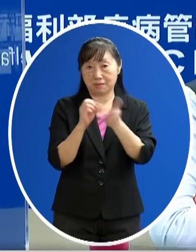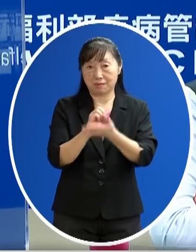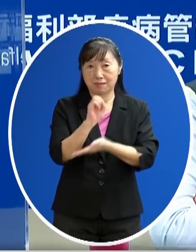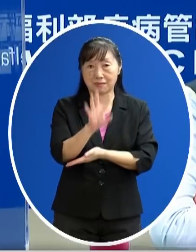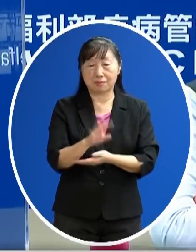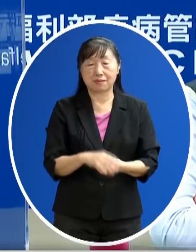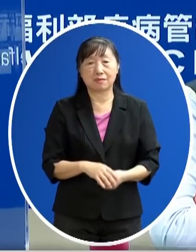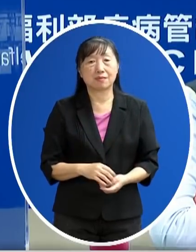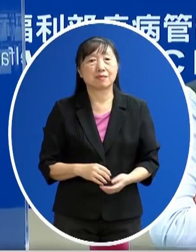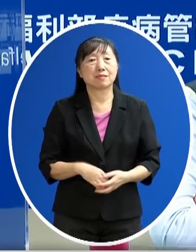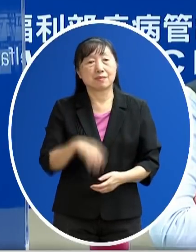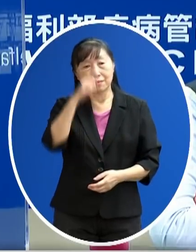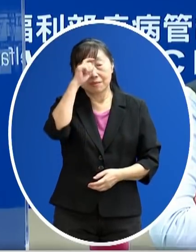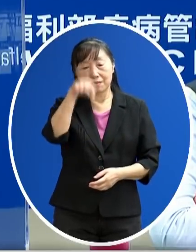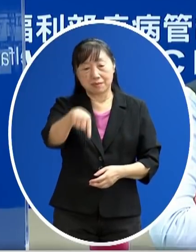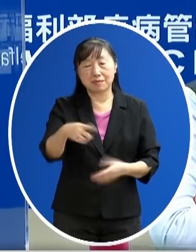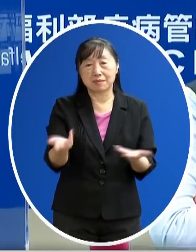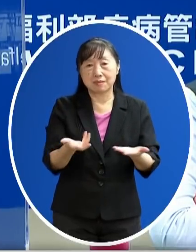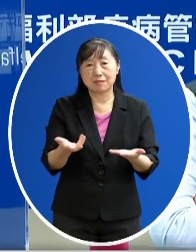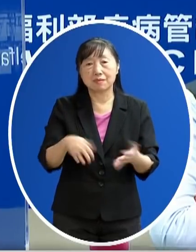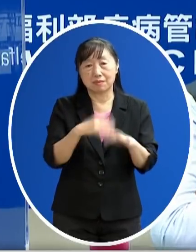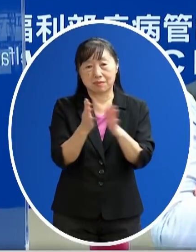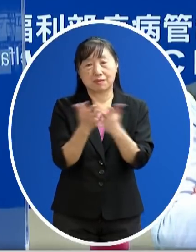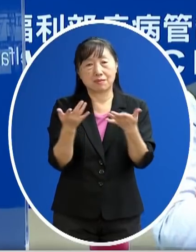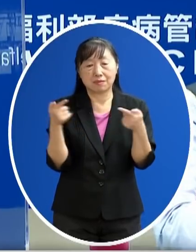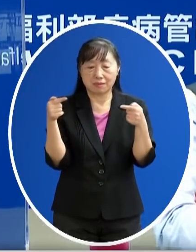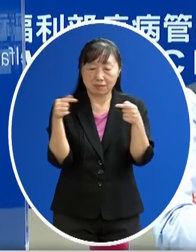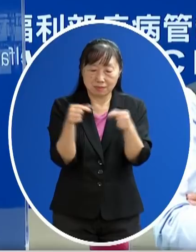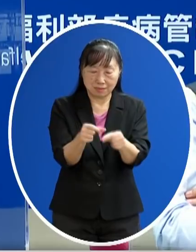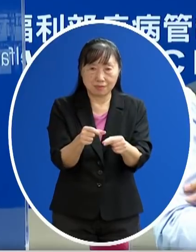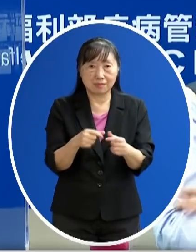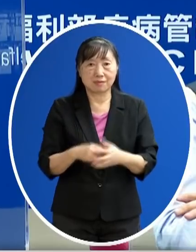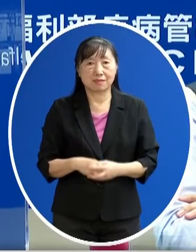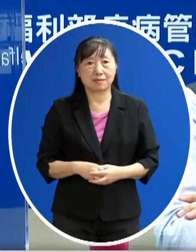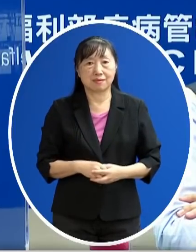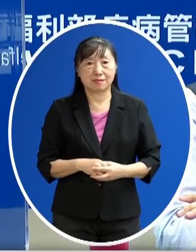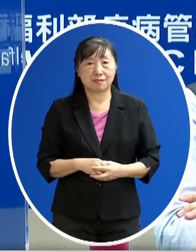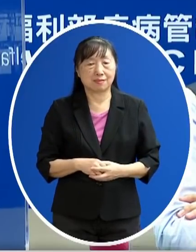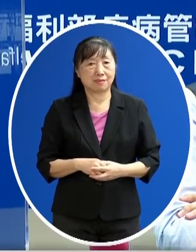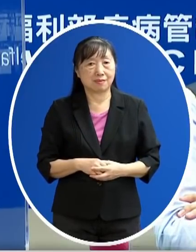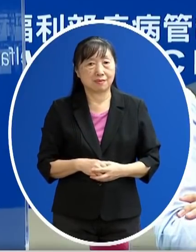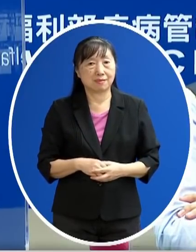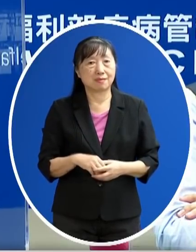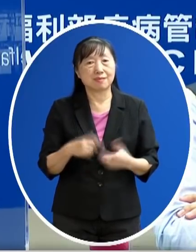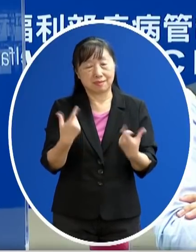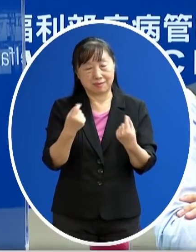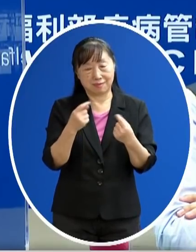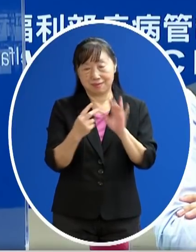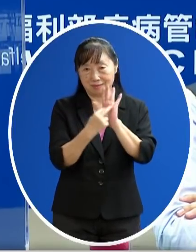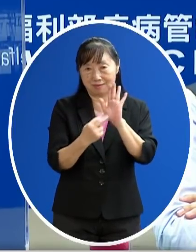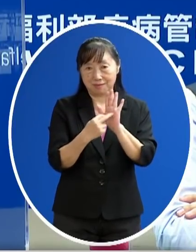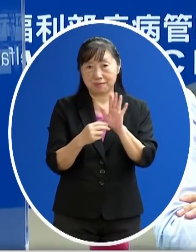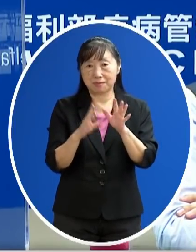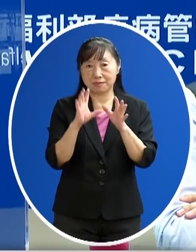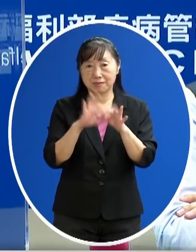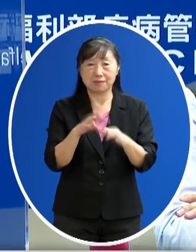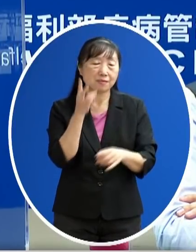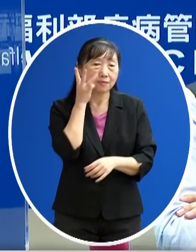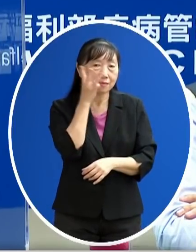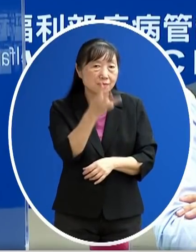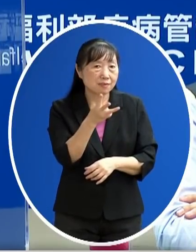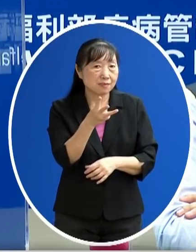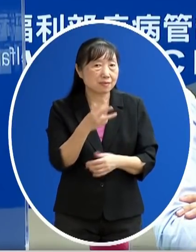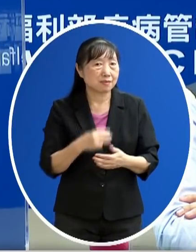但我们希望这种案子能够越少越好哈。不过我也必须跟大家说明哈，经过了